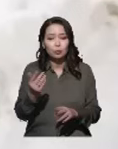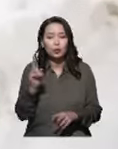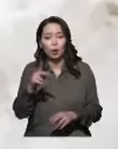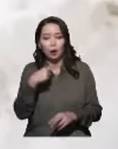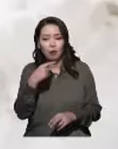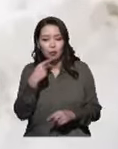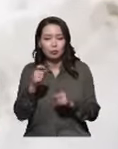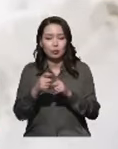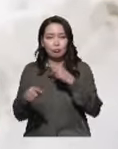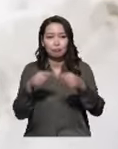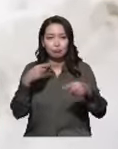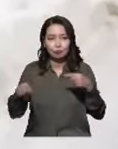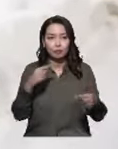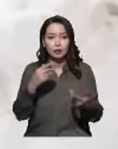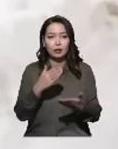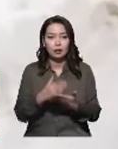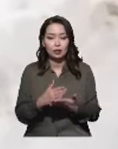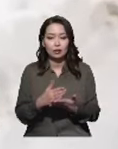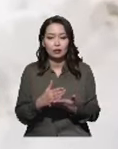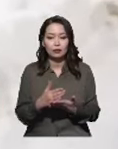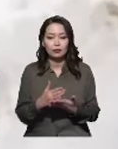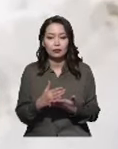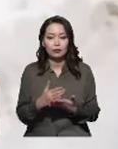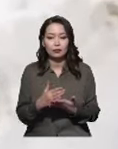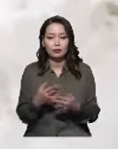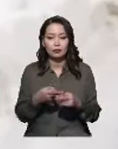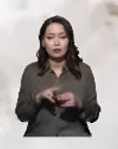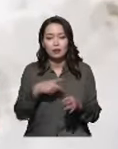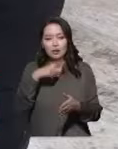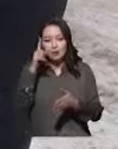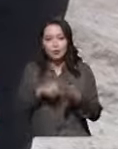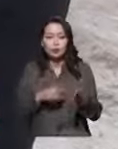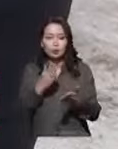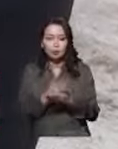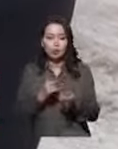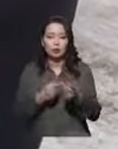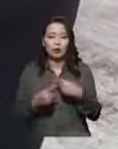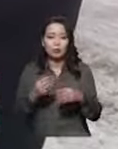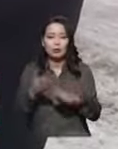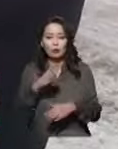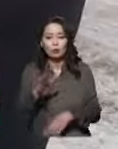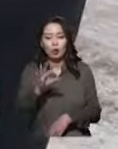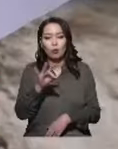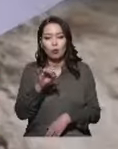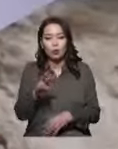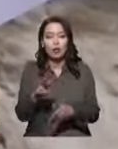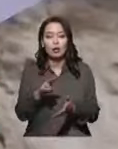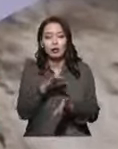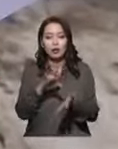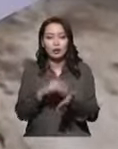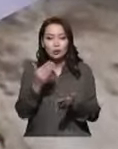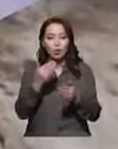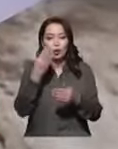біреу осылай айтады. Ну, біз тағы да айтам, біз үміттенеміз, что келеді үйге. Ал Орал қаласының тұрғыны Аслан Бәуеновты